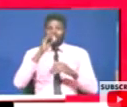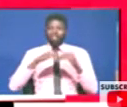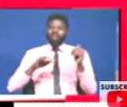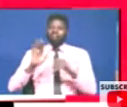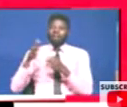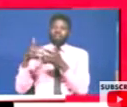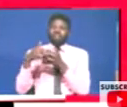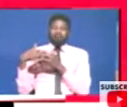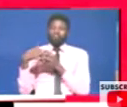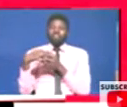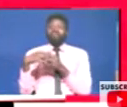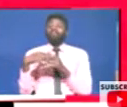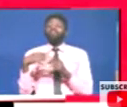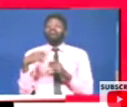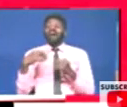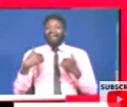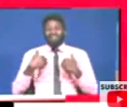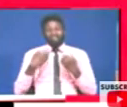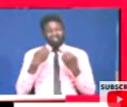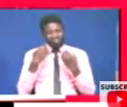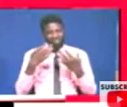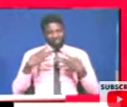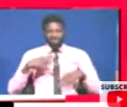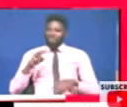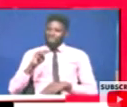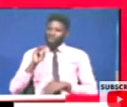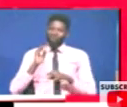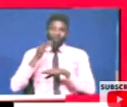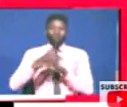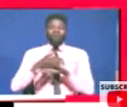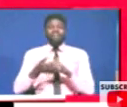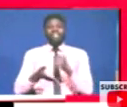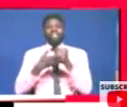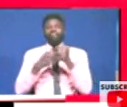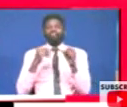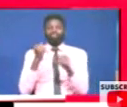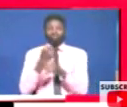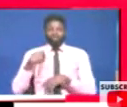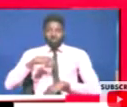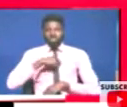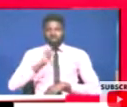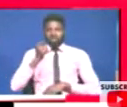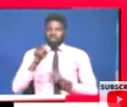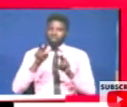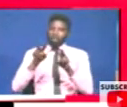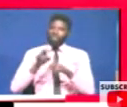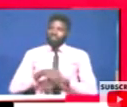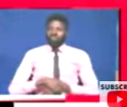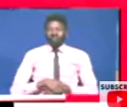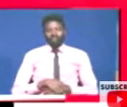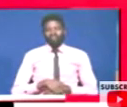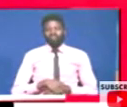of thousands of millionaires there who create jobs, and ours is to watch them here in Kenya. The annual Kenya Music Festival is